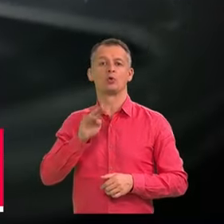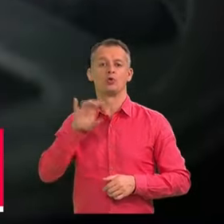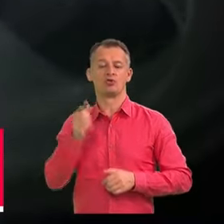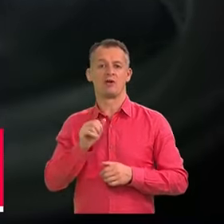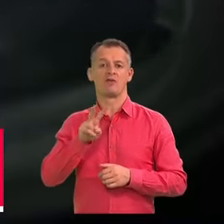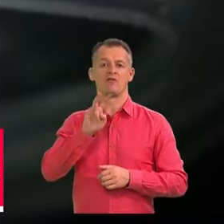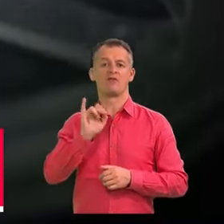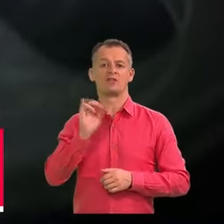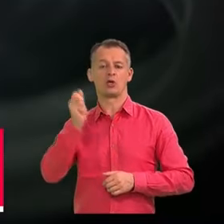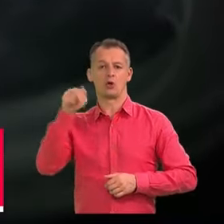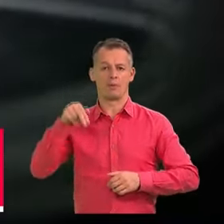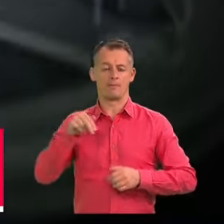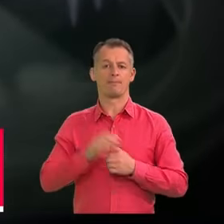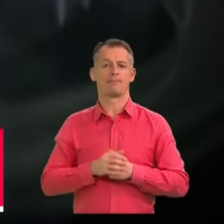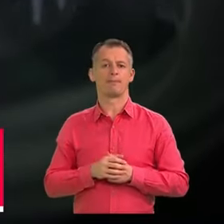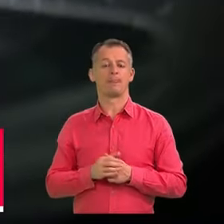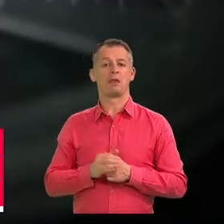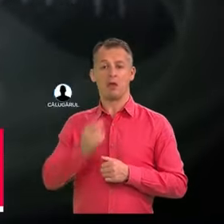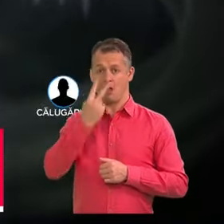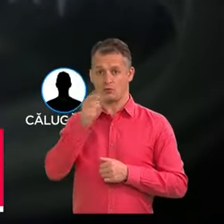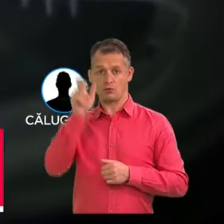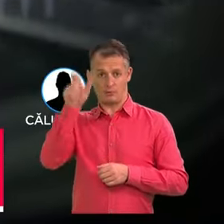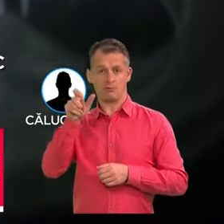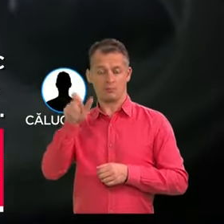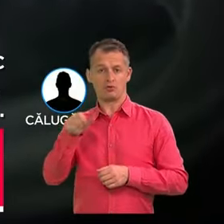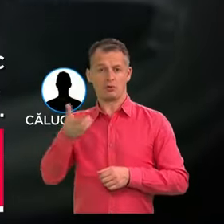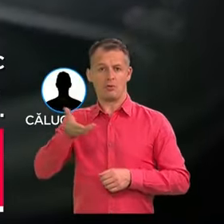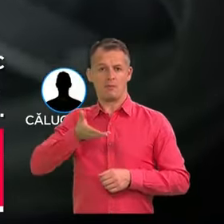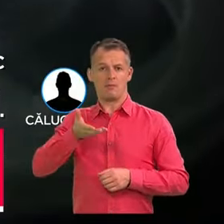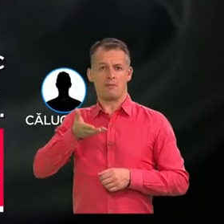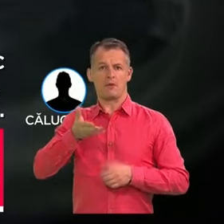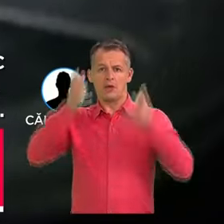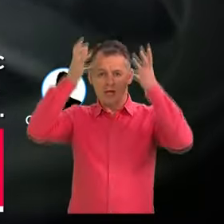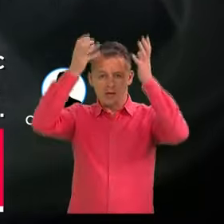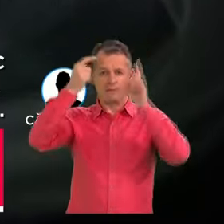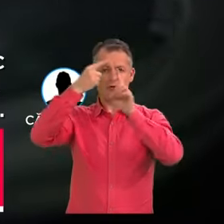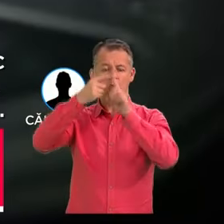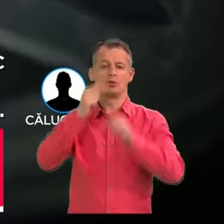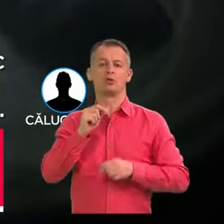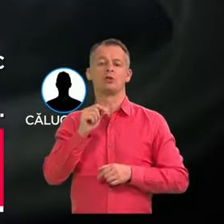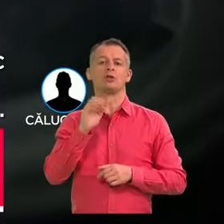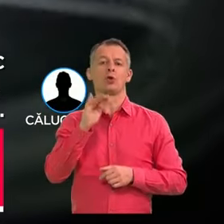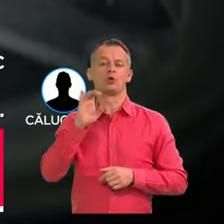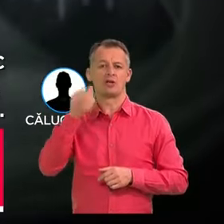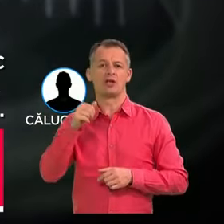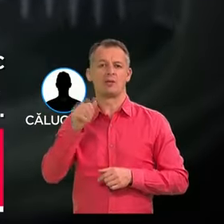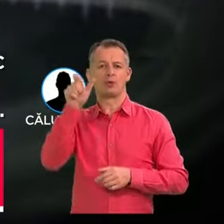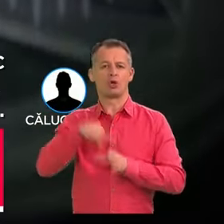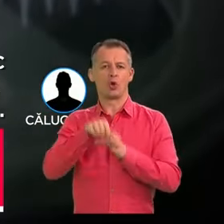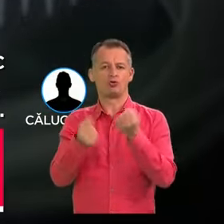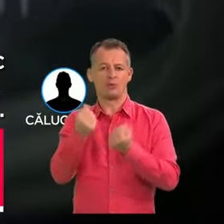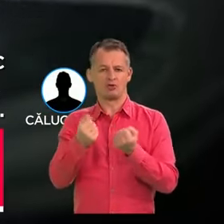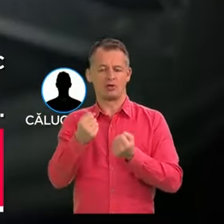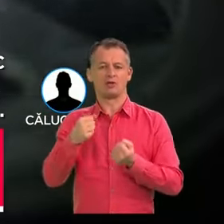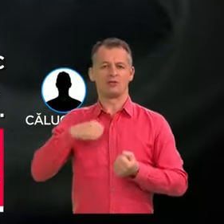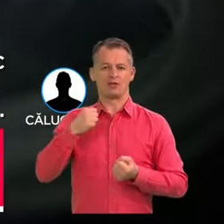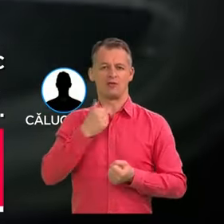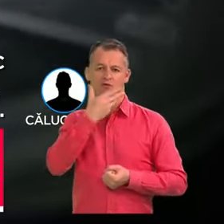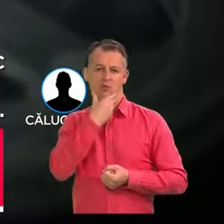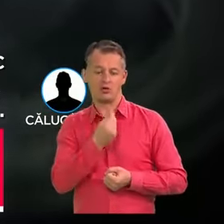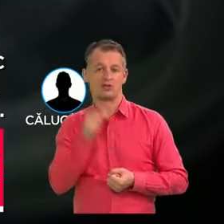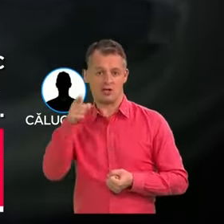are pe șoferul ăla cu el, l-ai văzut? Da. Teodosie, l-are pe șoferul ăla cu el, tânăr, frumos. Da, da. Ei,